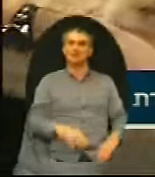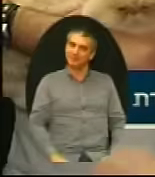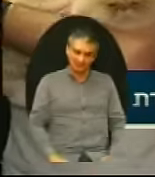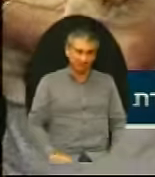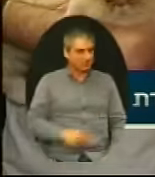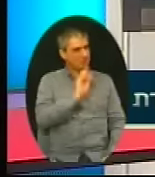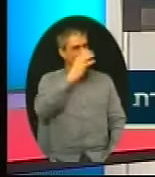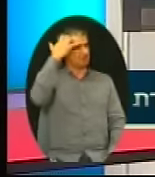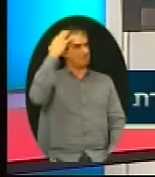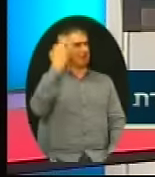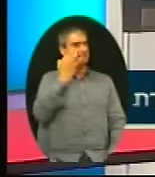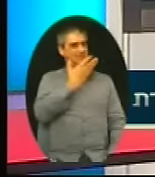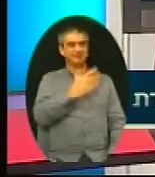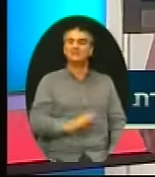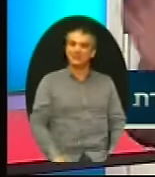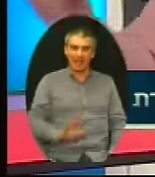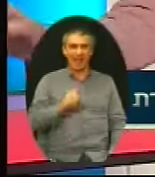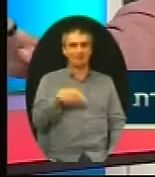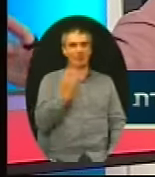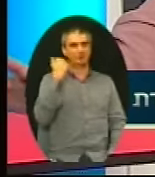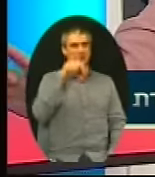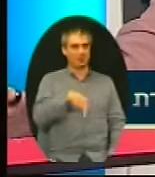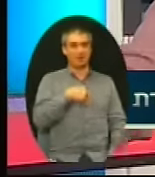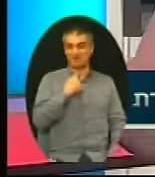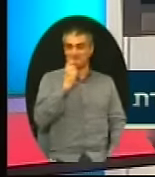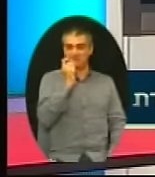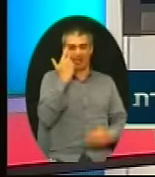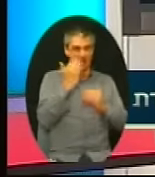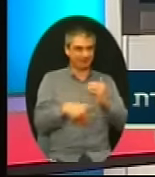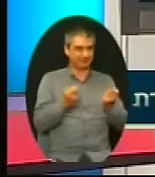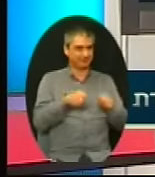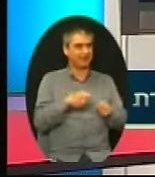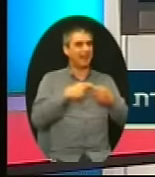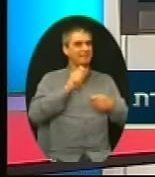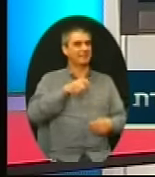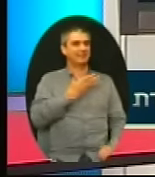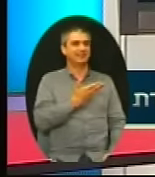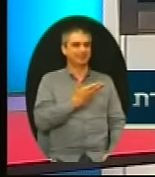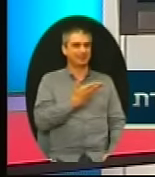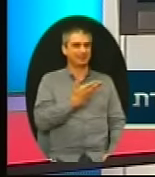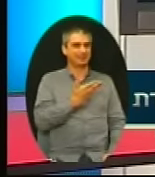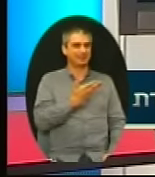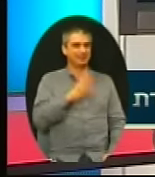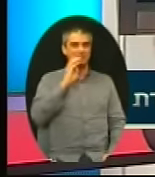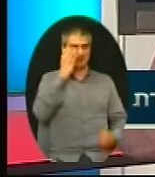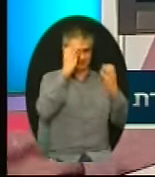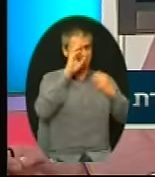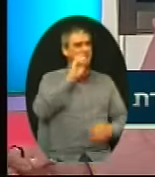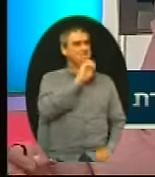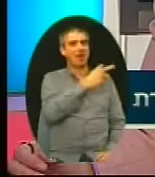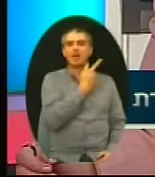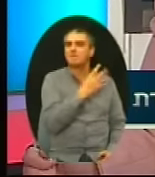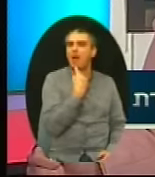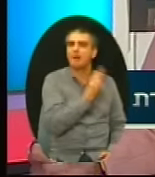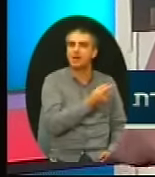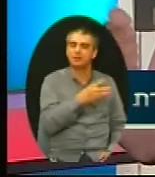כולם. הוא באמת מלך. אז גם נחשים היו כאן, ואני חייבת מילה אחרונה ממך, חברת כנסת מרב מיכאלי, לשאול אותך לדברים